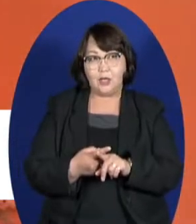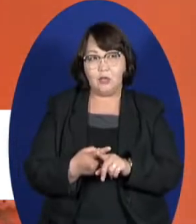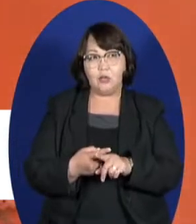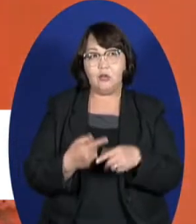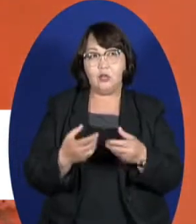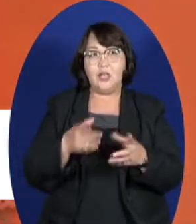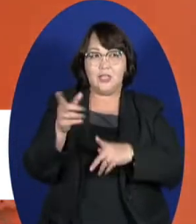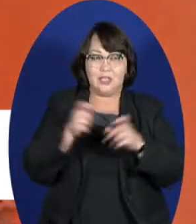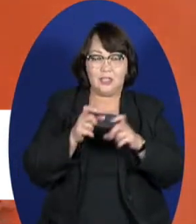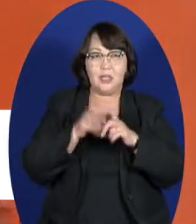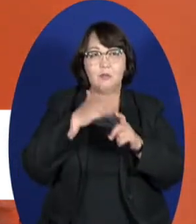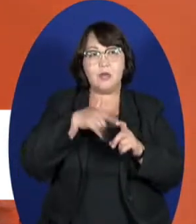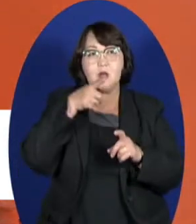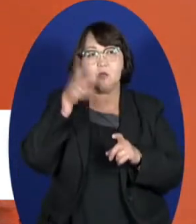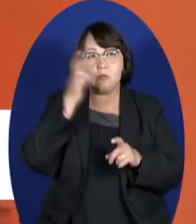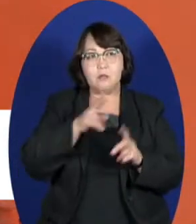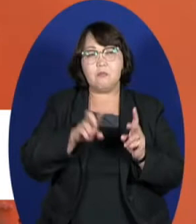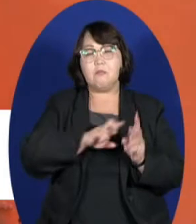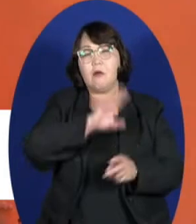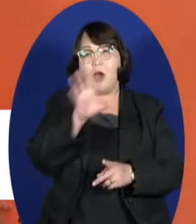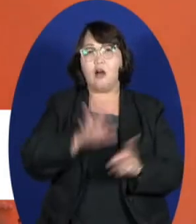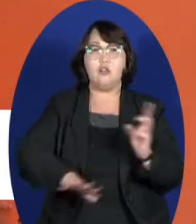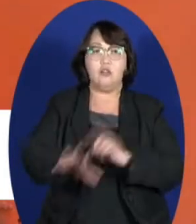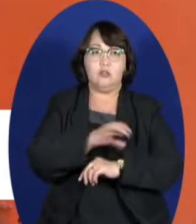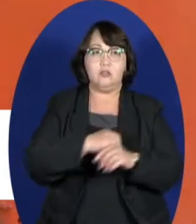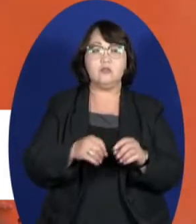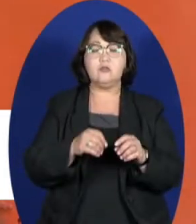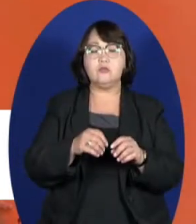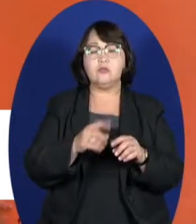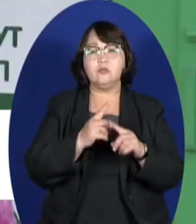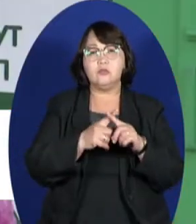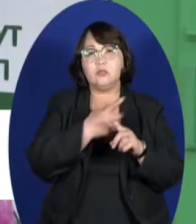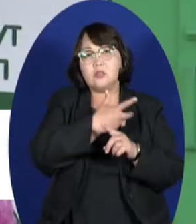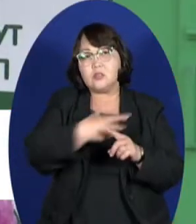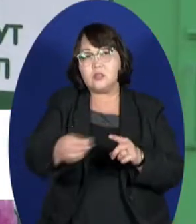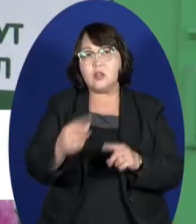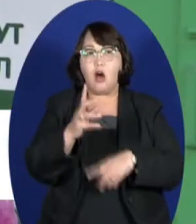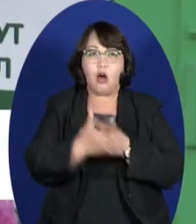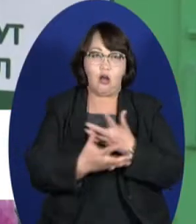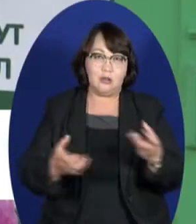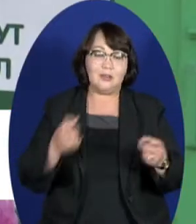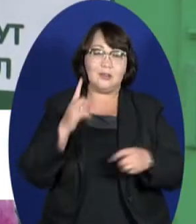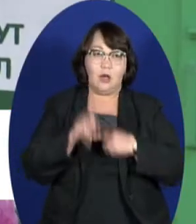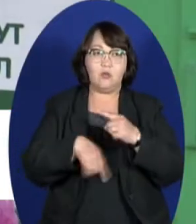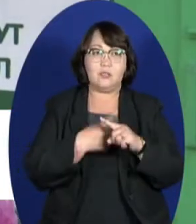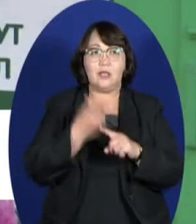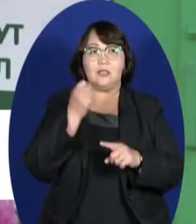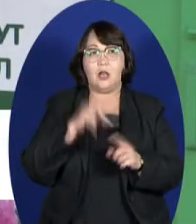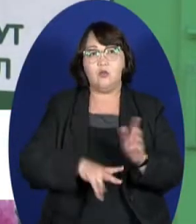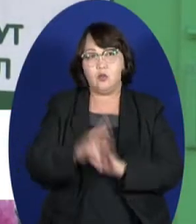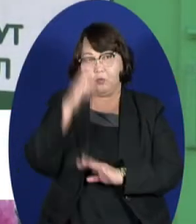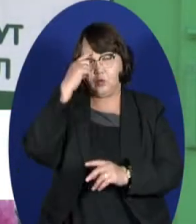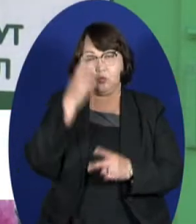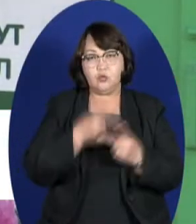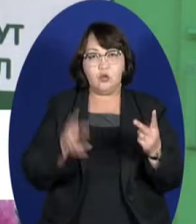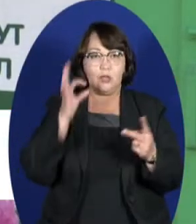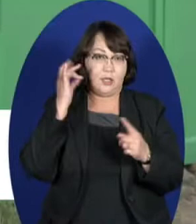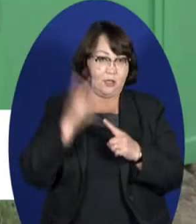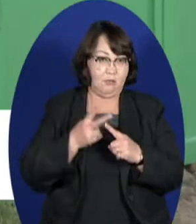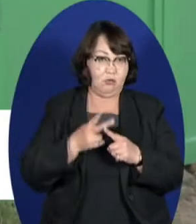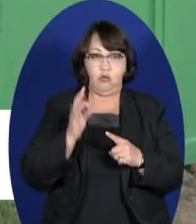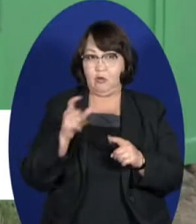засаг, эрүүл мэнд, байгаль орчинд ээлтэй зэрэг олон давуу тал бий болж байна. Тиймээс Монголын үндэсний олон нийтийн радио телевиз хогоо ангилан